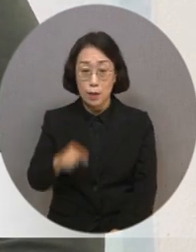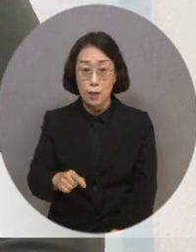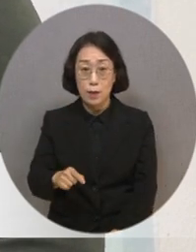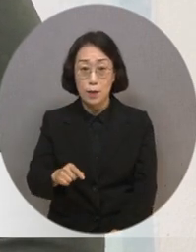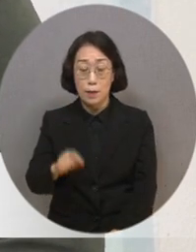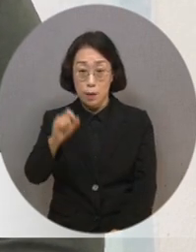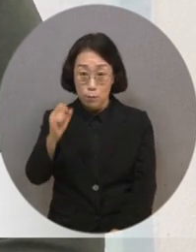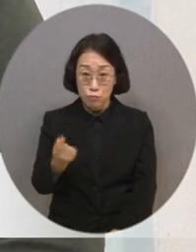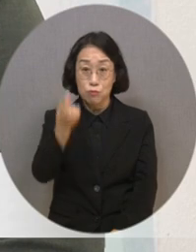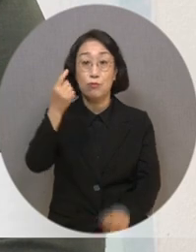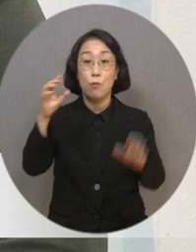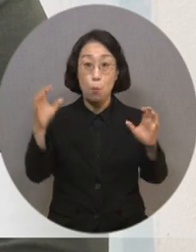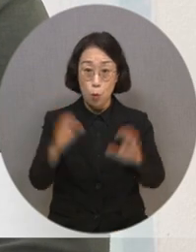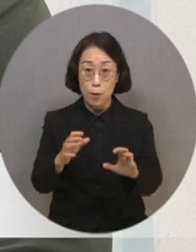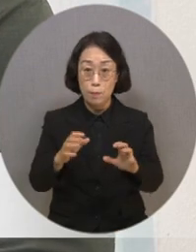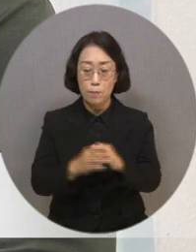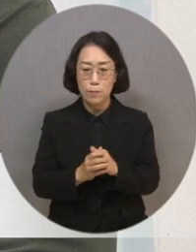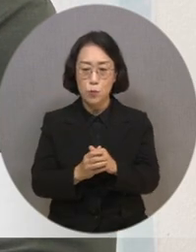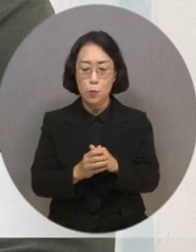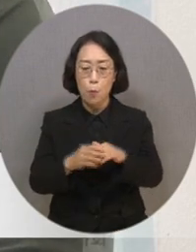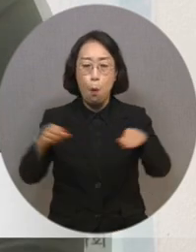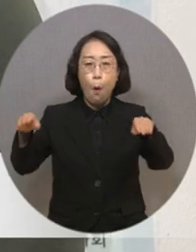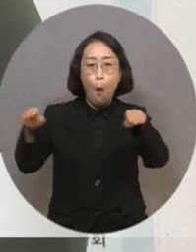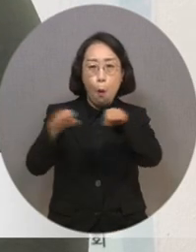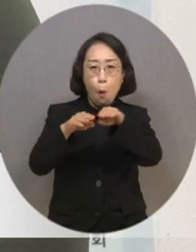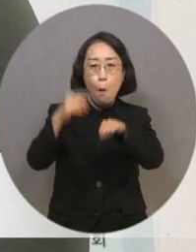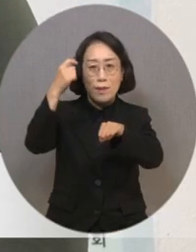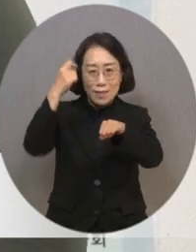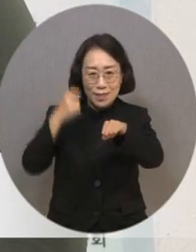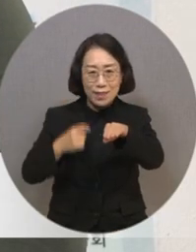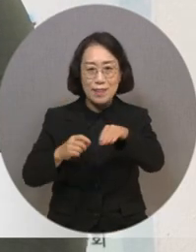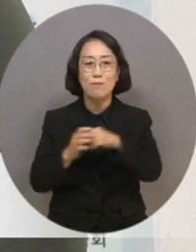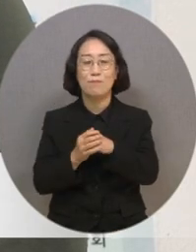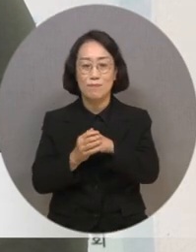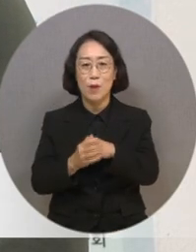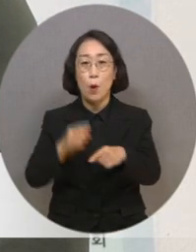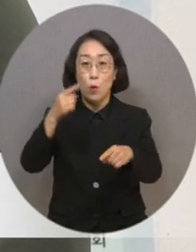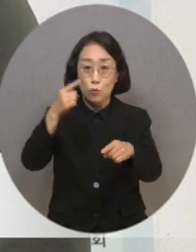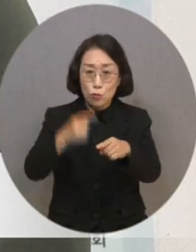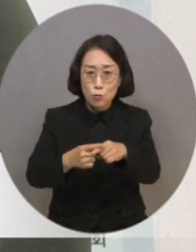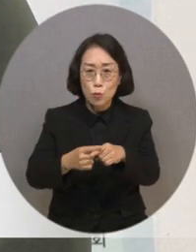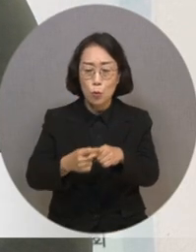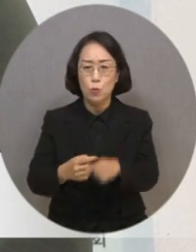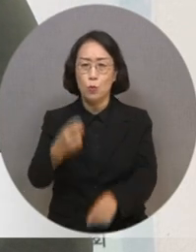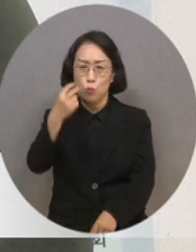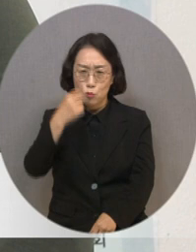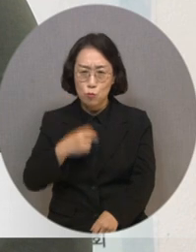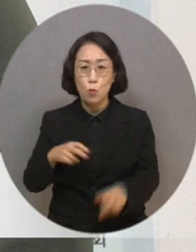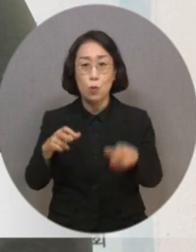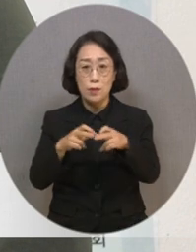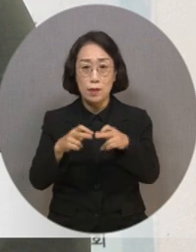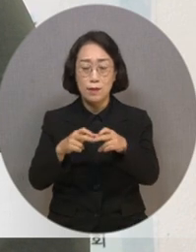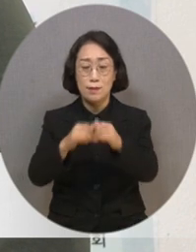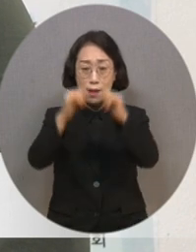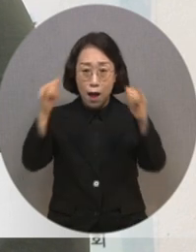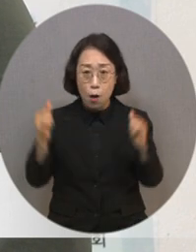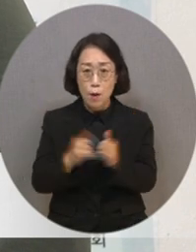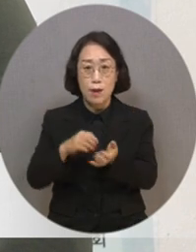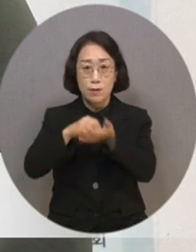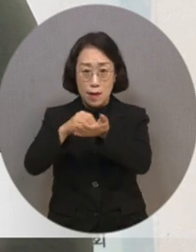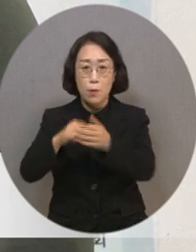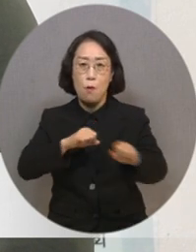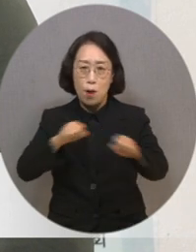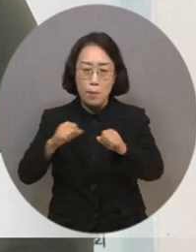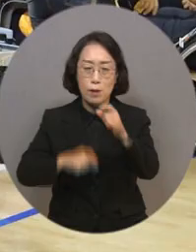인해서 그런 좀 높이가 좀 사라져서 중도, 중복 장애인분들이 사회활동을 더 활발하게 할 수 있는 그런